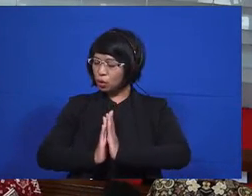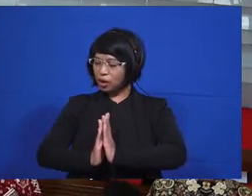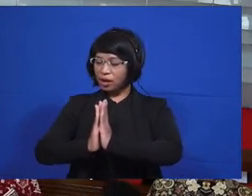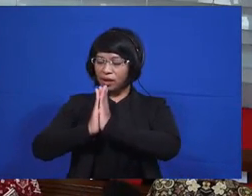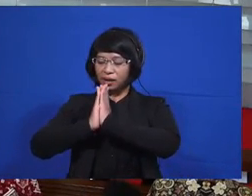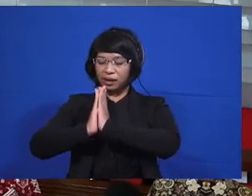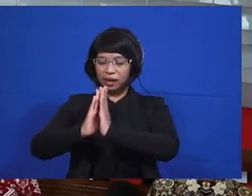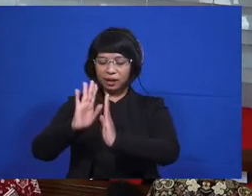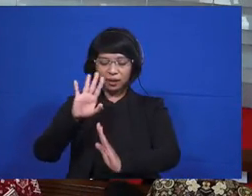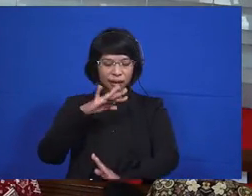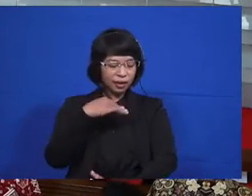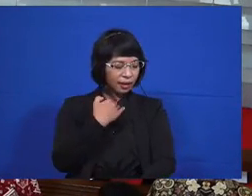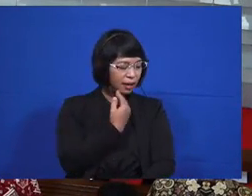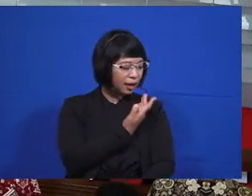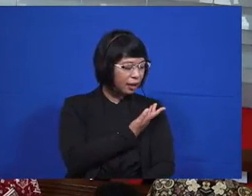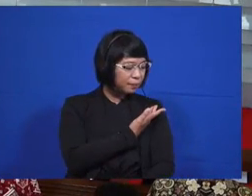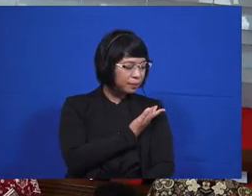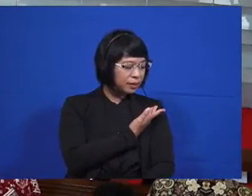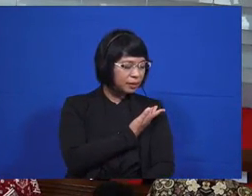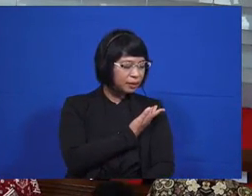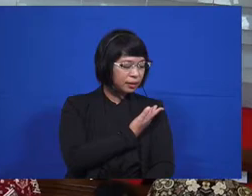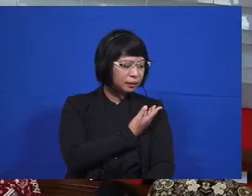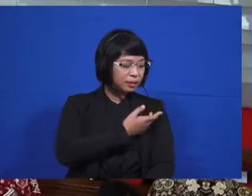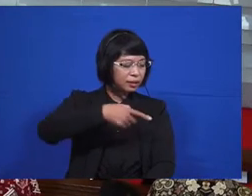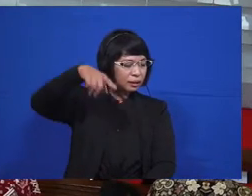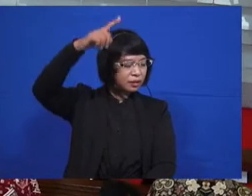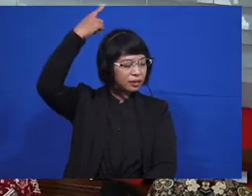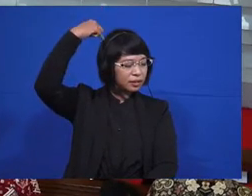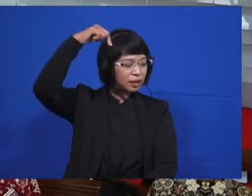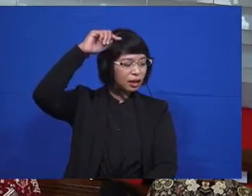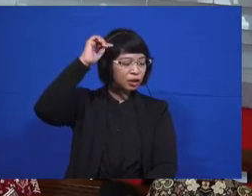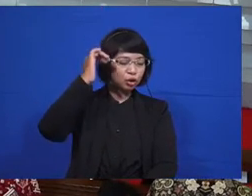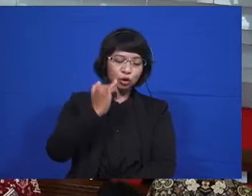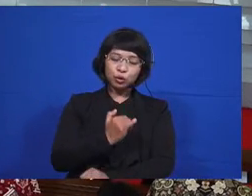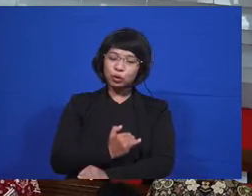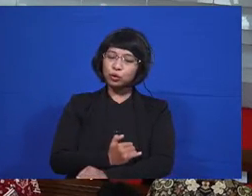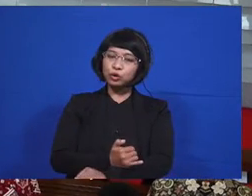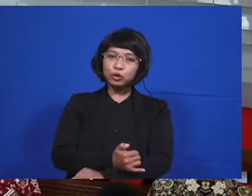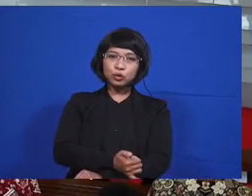doakanlah kami. Santo Yusuf,